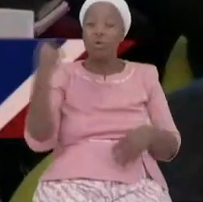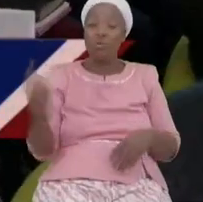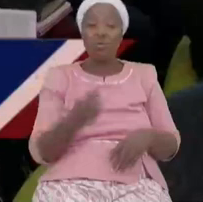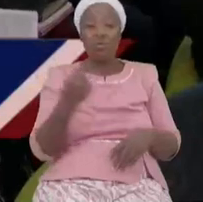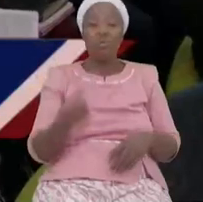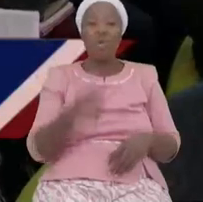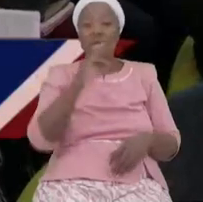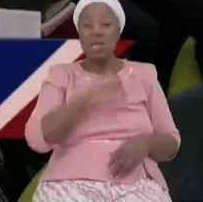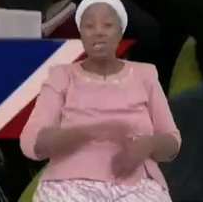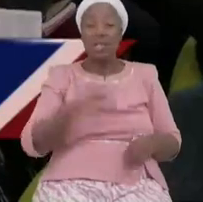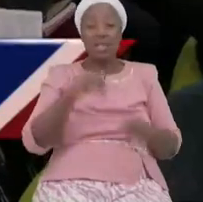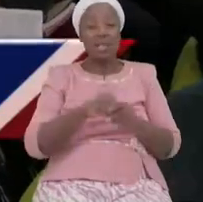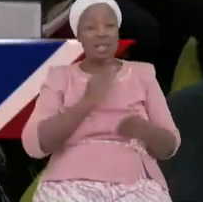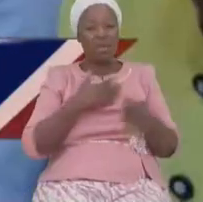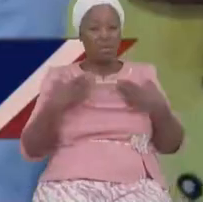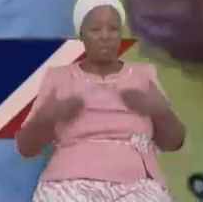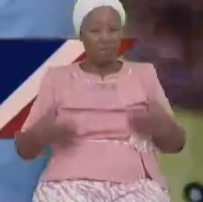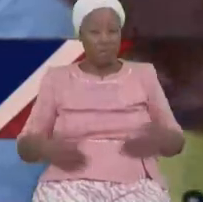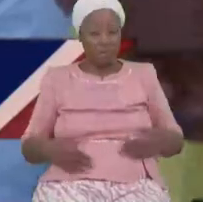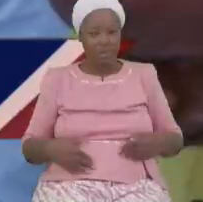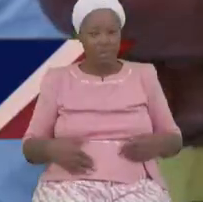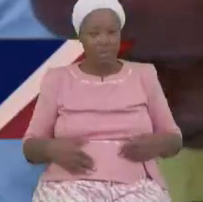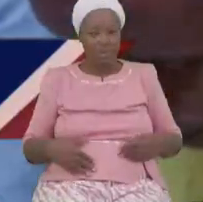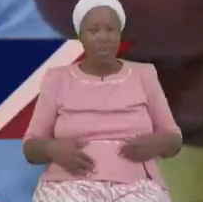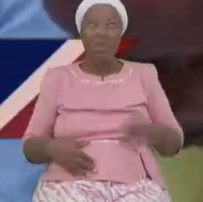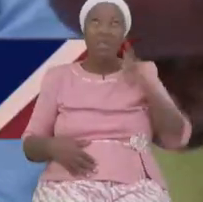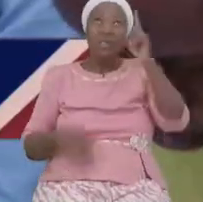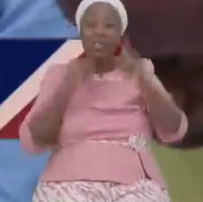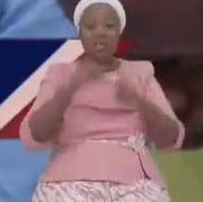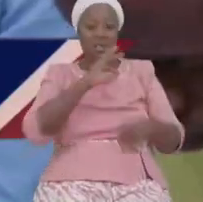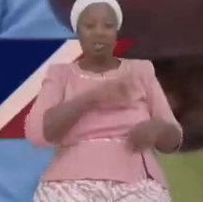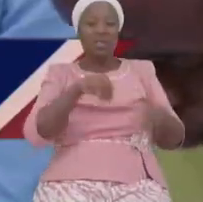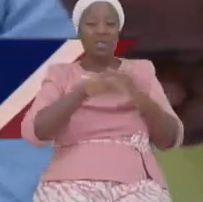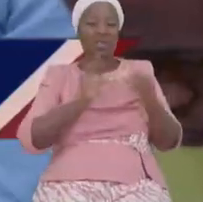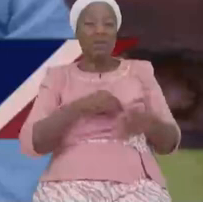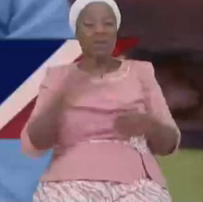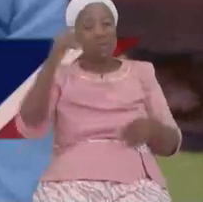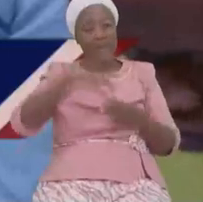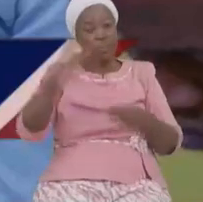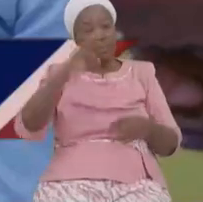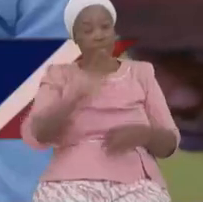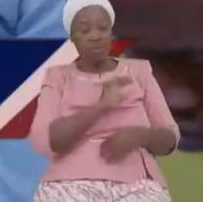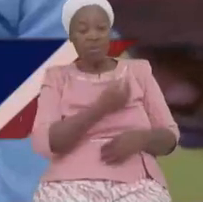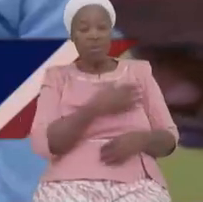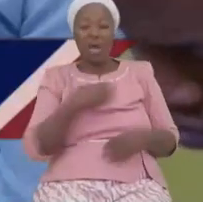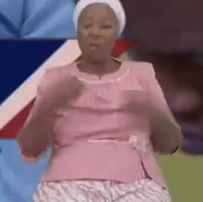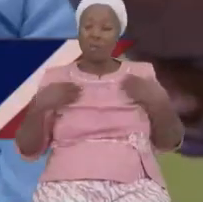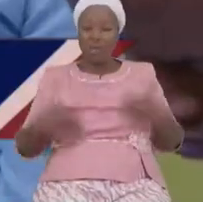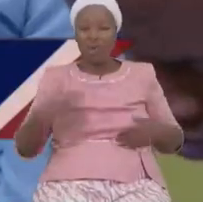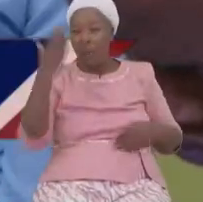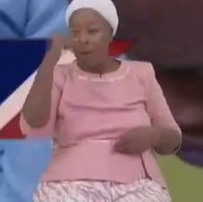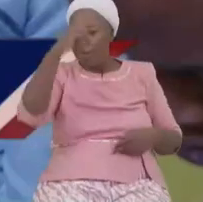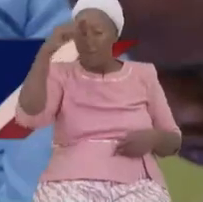notre corps. Il s'intéresse à notre esprit, à notre âme. À notre corps, pourquoi? Parce que notre corps est